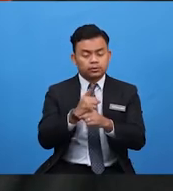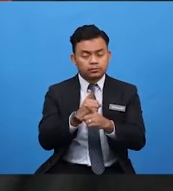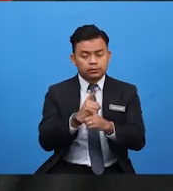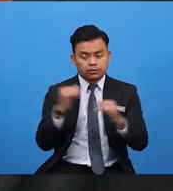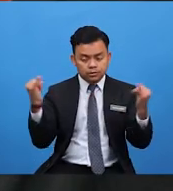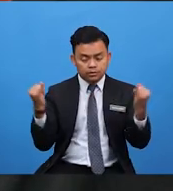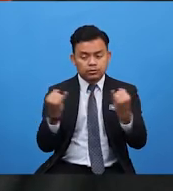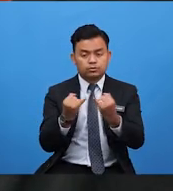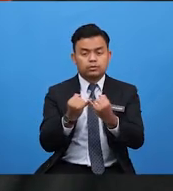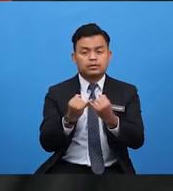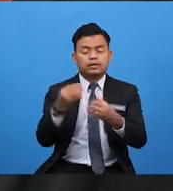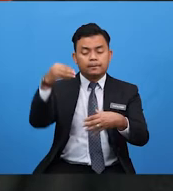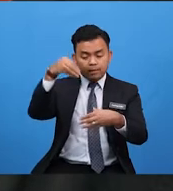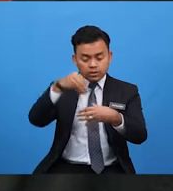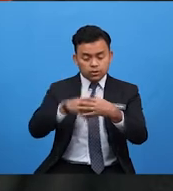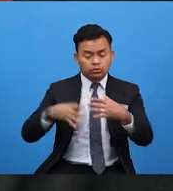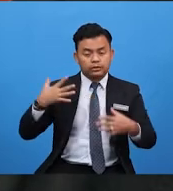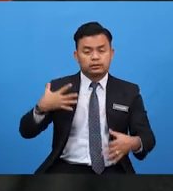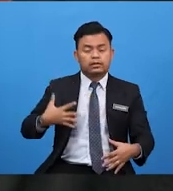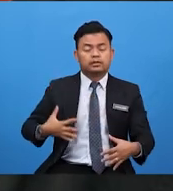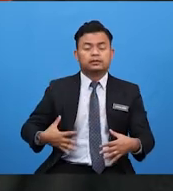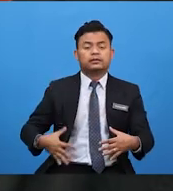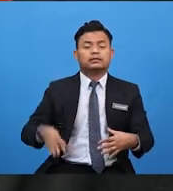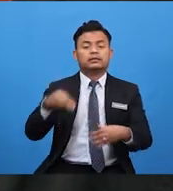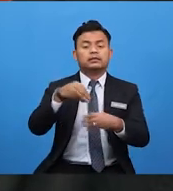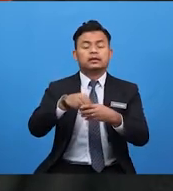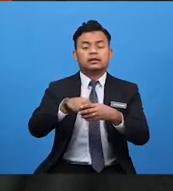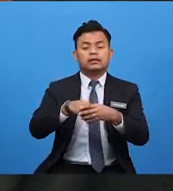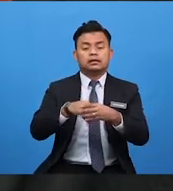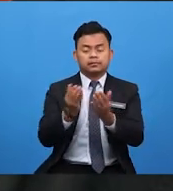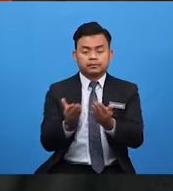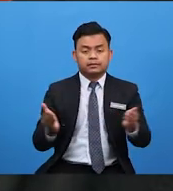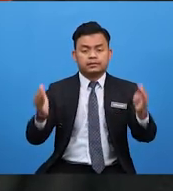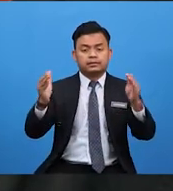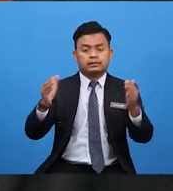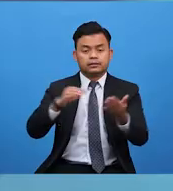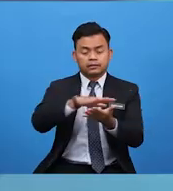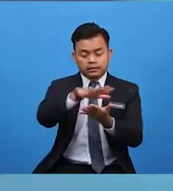tadi ke dalam besin dan ratakan keseluruhan permukaan kain.